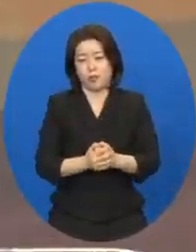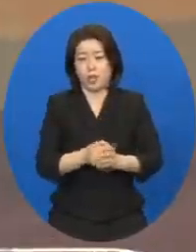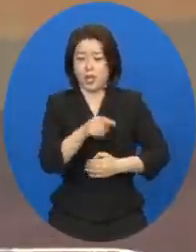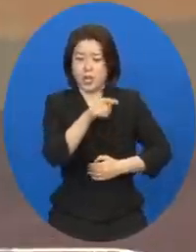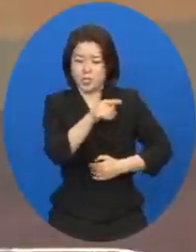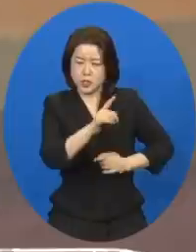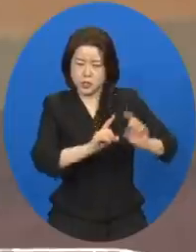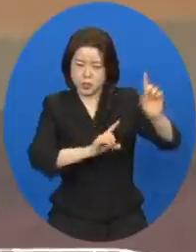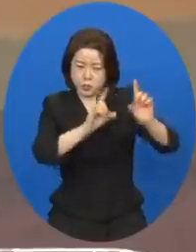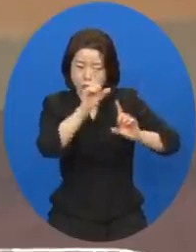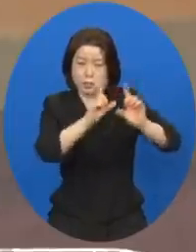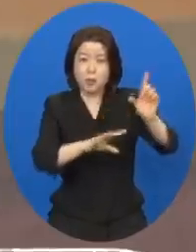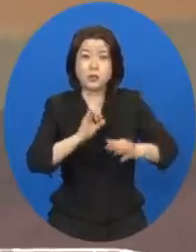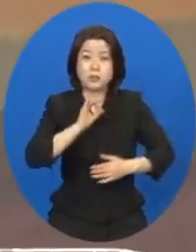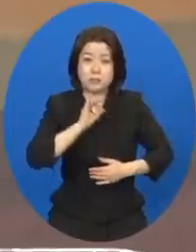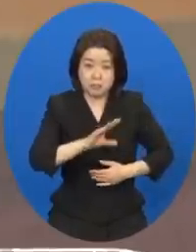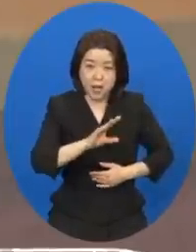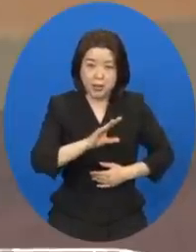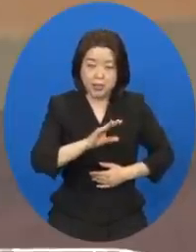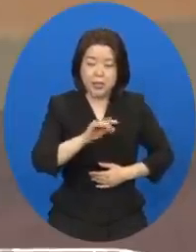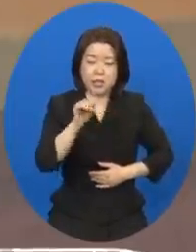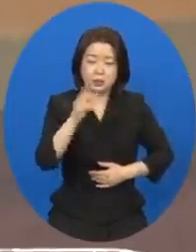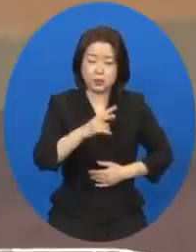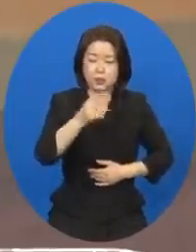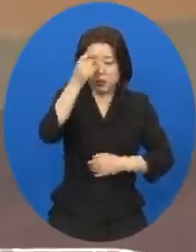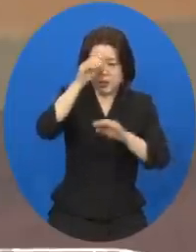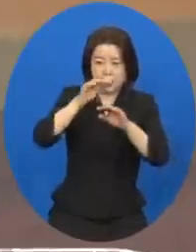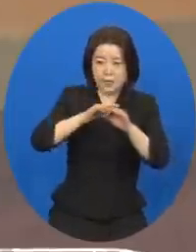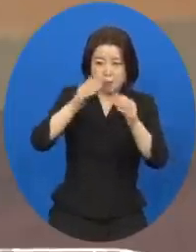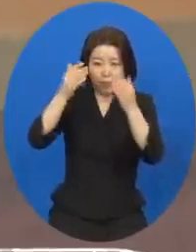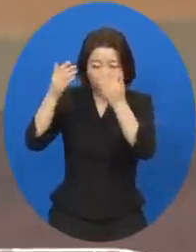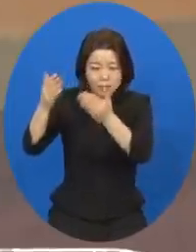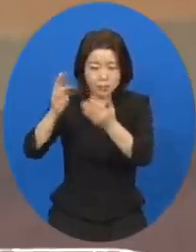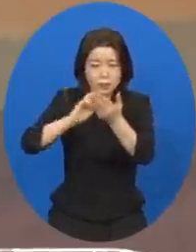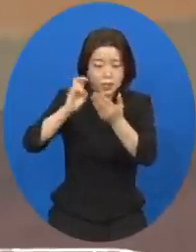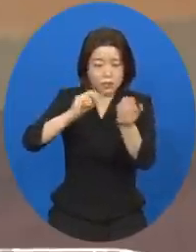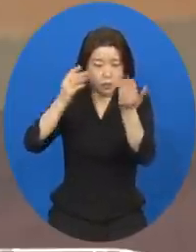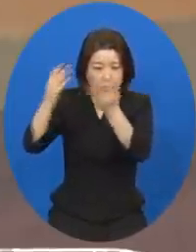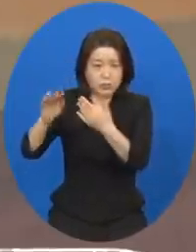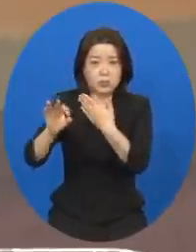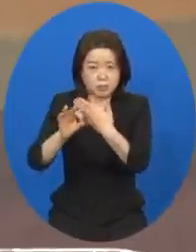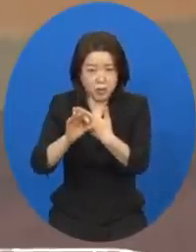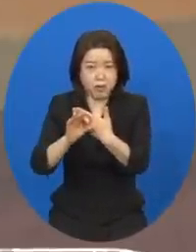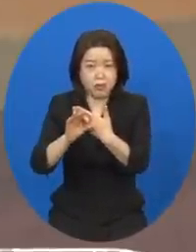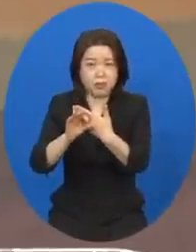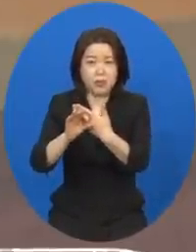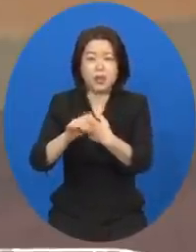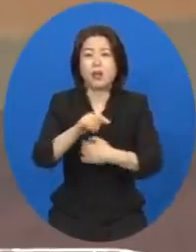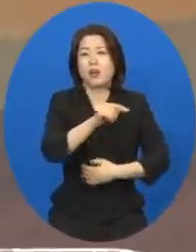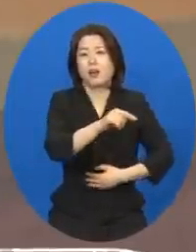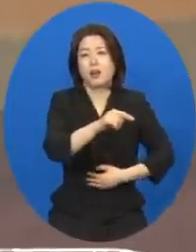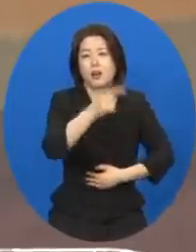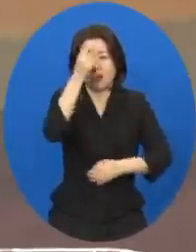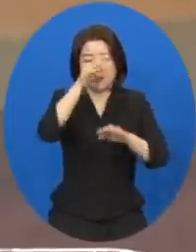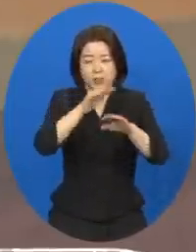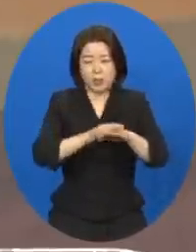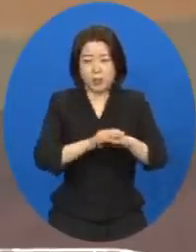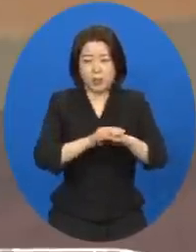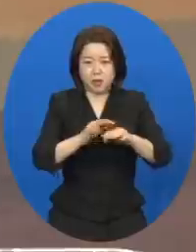형태처럼만 하나님께 예배하려고 찬송하려고 하면 예배가 금방 다